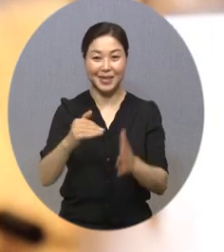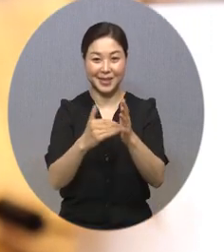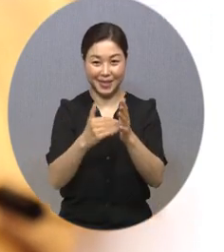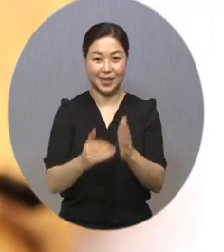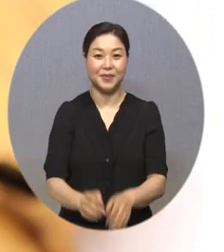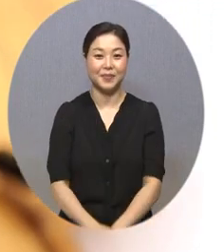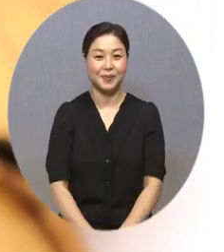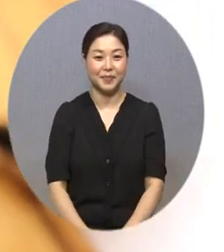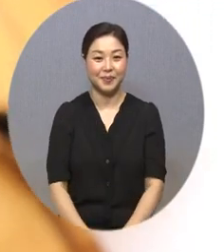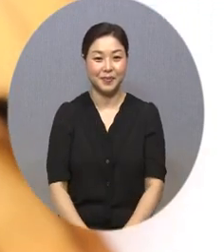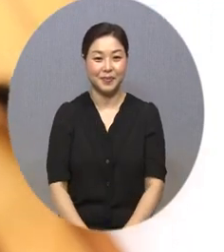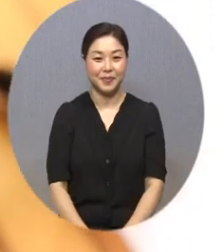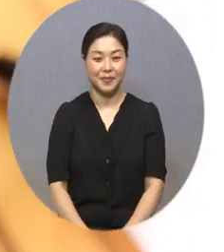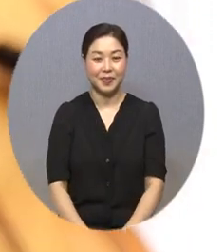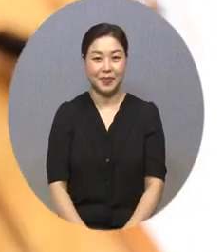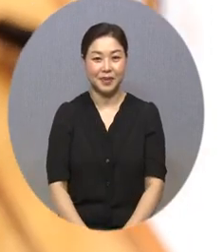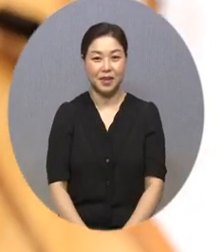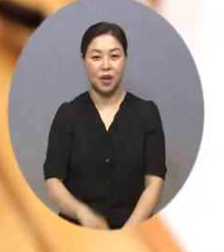tel